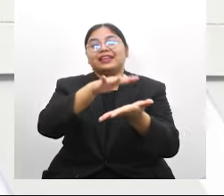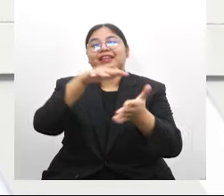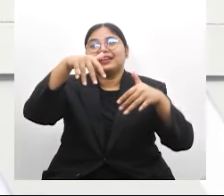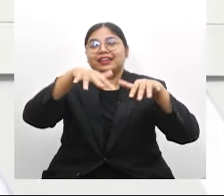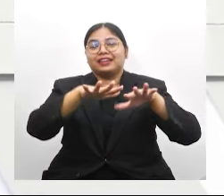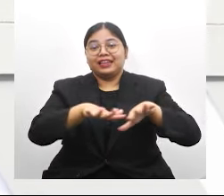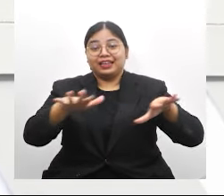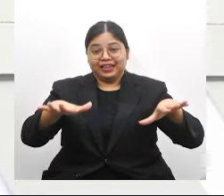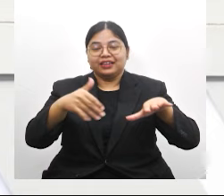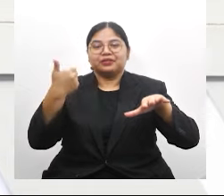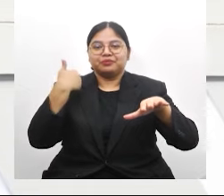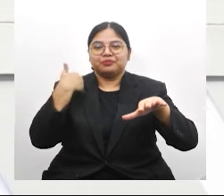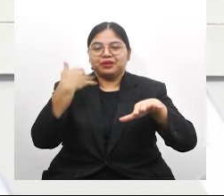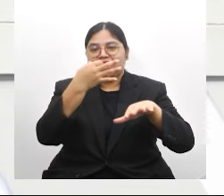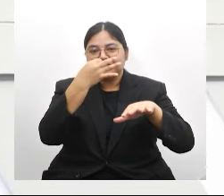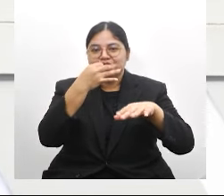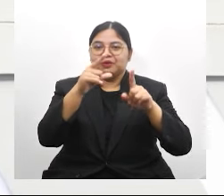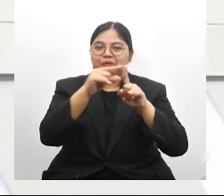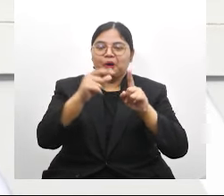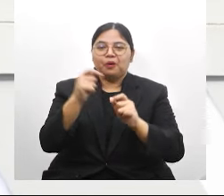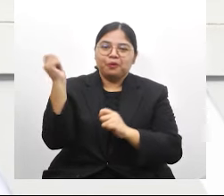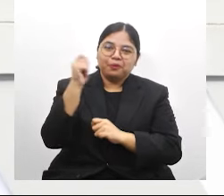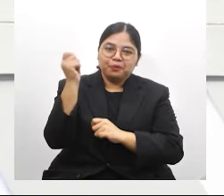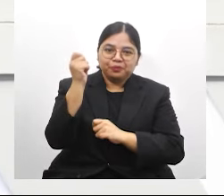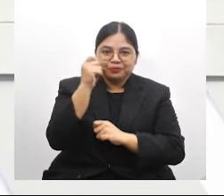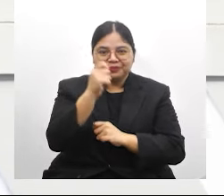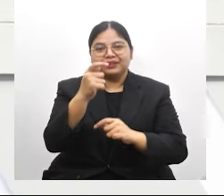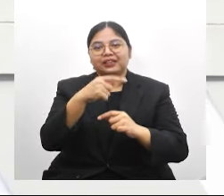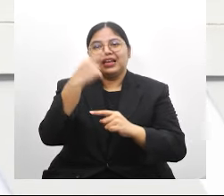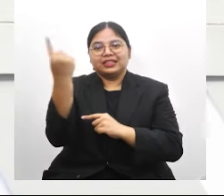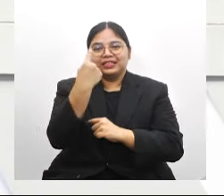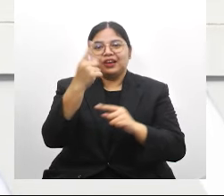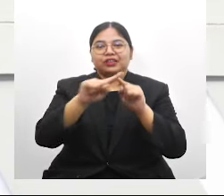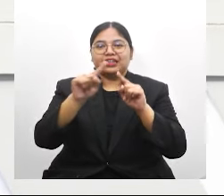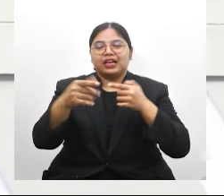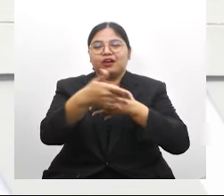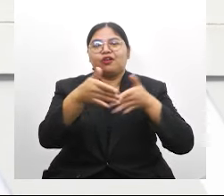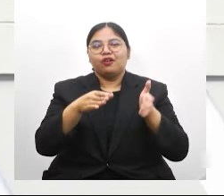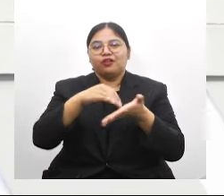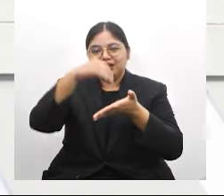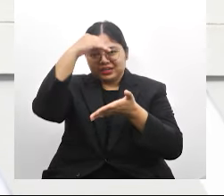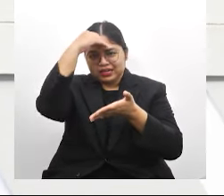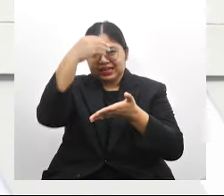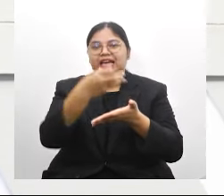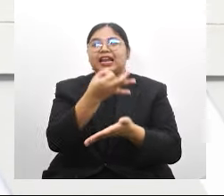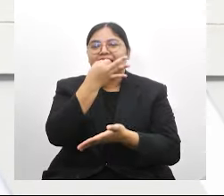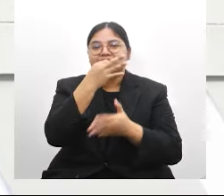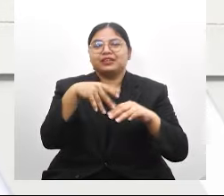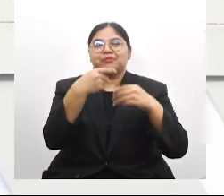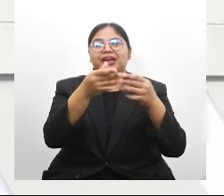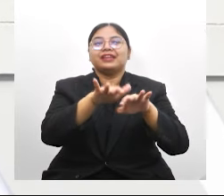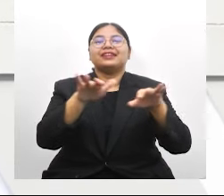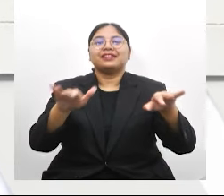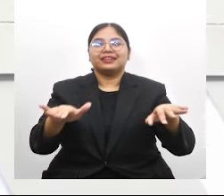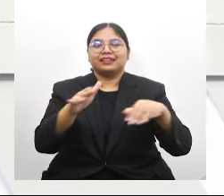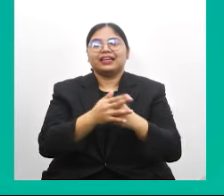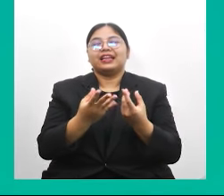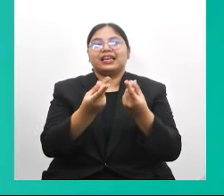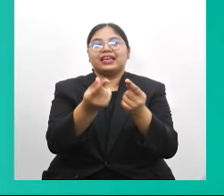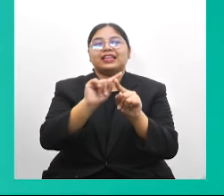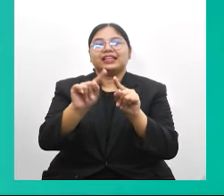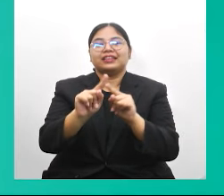ครับให้เป็นผู้ประกอบการนำเที่ยวกับตอนที่มีชื่อว่าห้องเรียนนี้สร้างอาชีพรายละเอียดจะเป็นอย่างไรนั้นเชิญรับชม